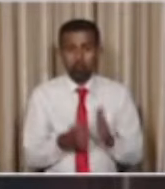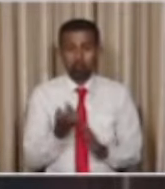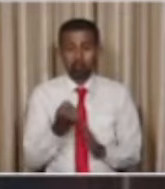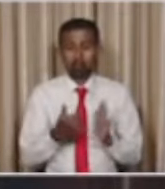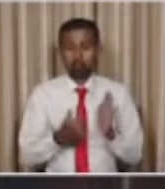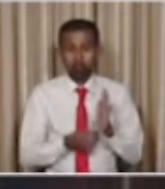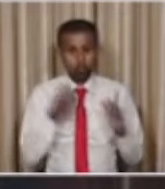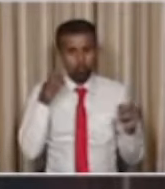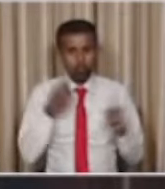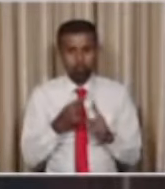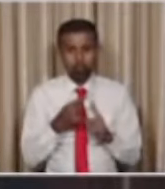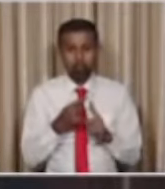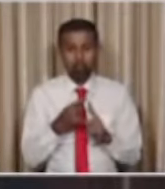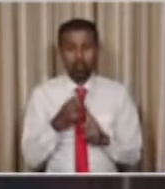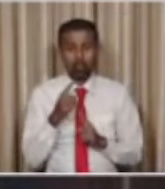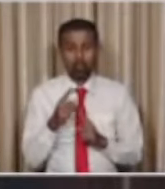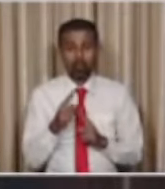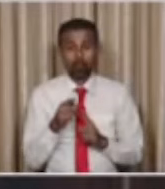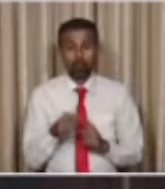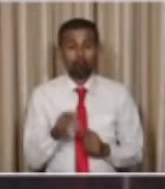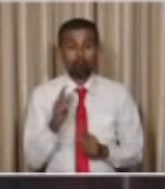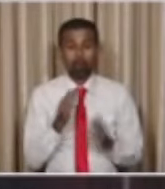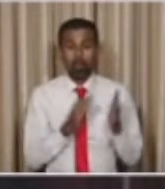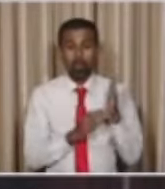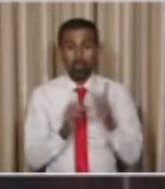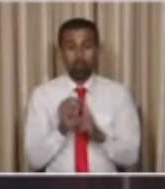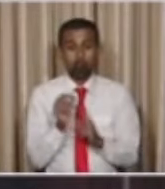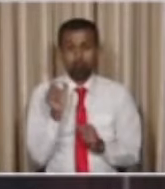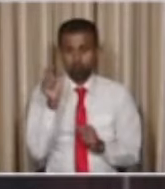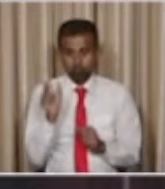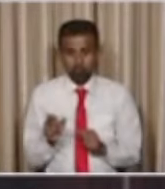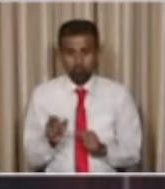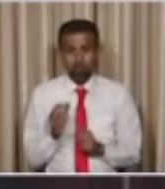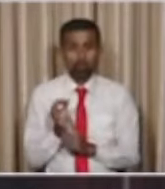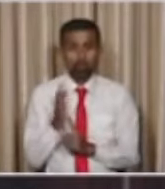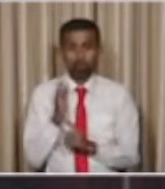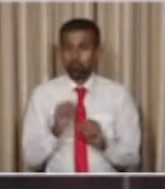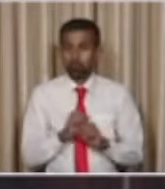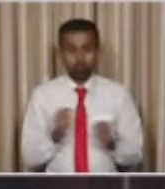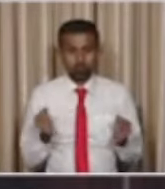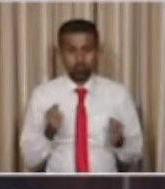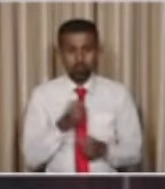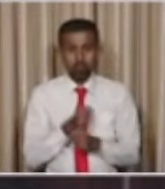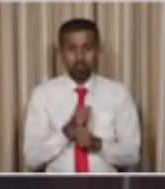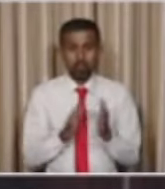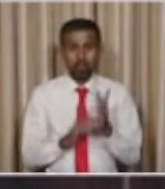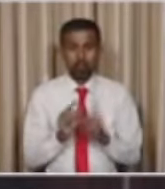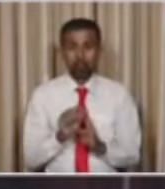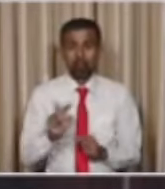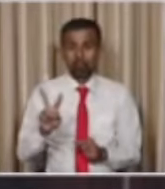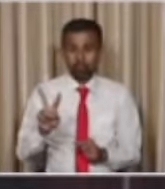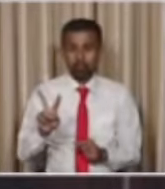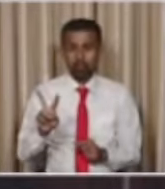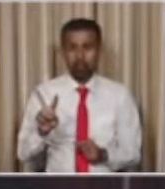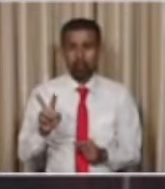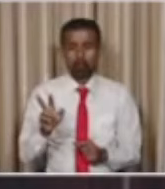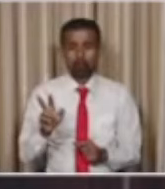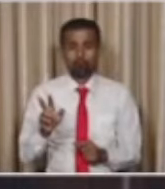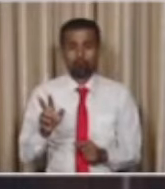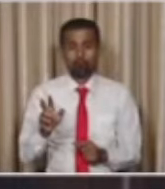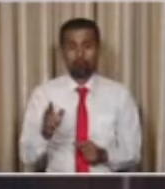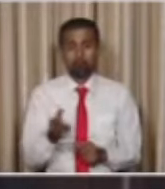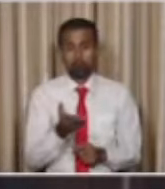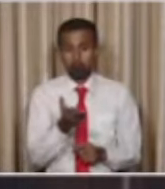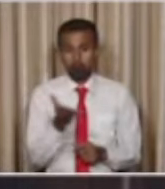panata sambat karena apa ini? Ada ala visi barah. Amati baru jangan di batu orang netnam. Raja amati baru deka kinnwa. Bana